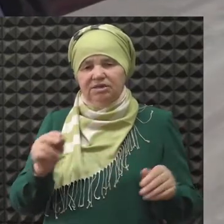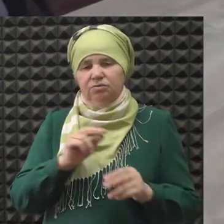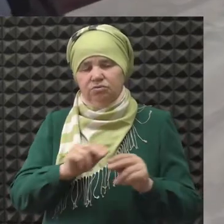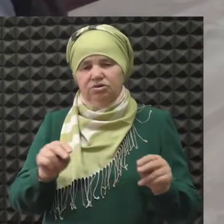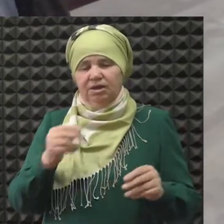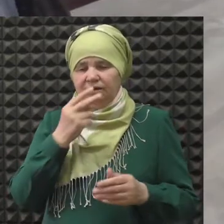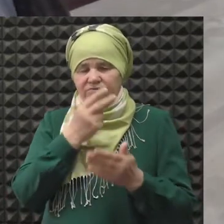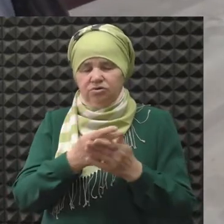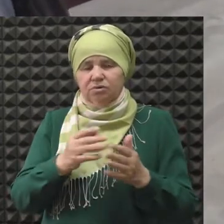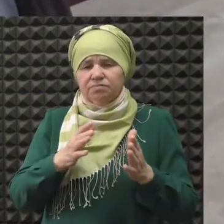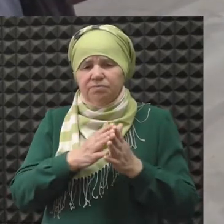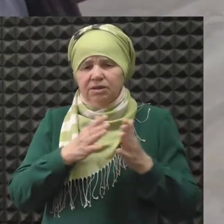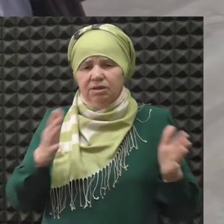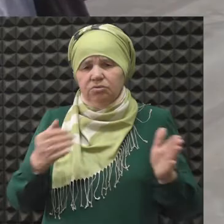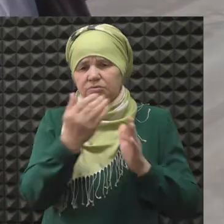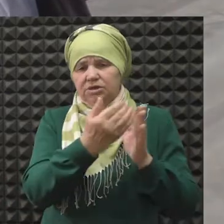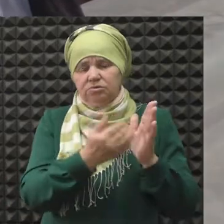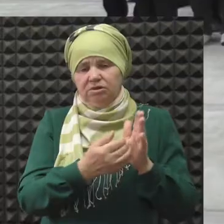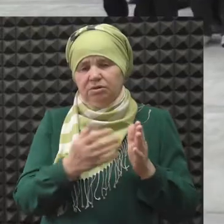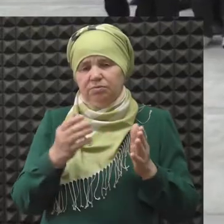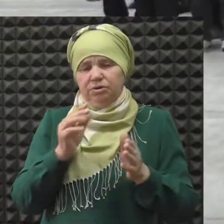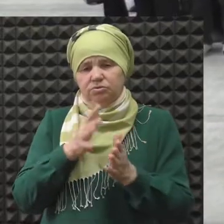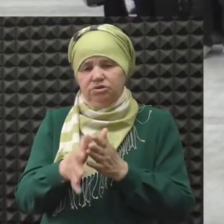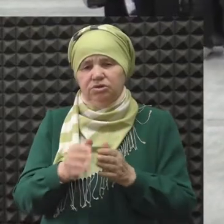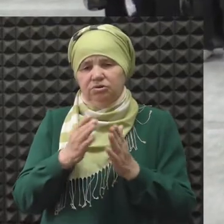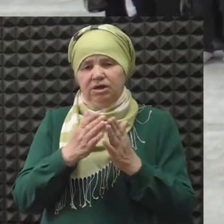здесь, я уже вижу огромные результаты, и мы вам очень благодарны.